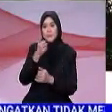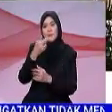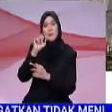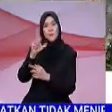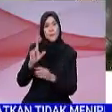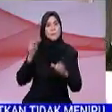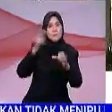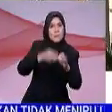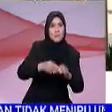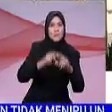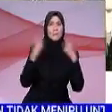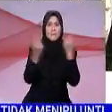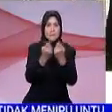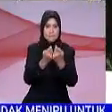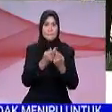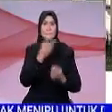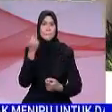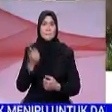dapat bersama pasukan.